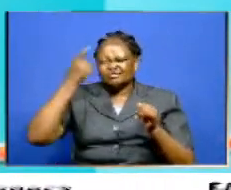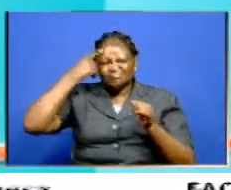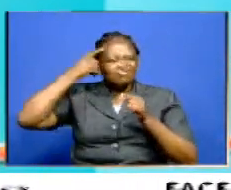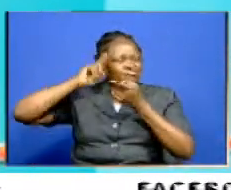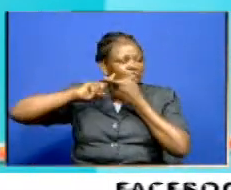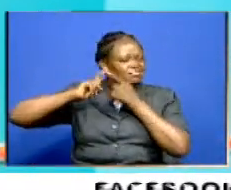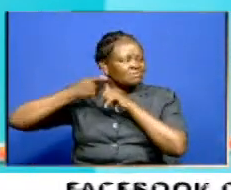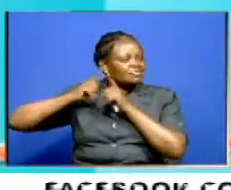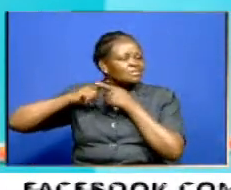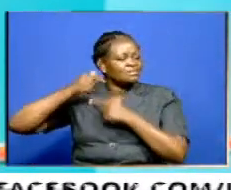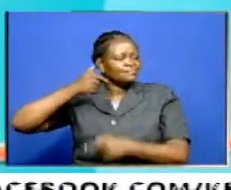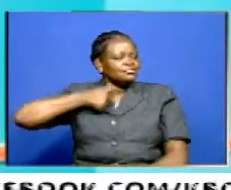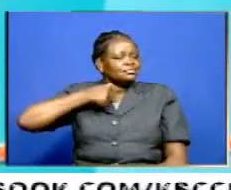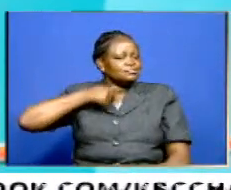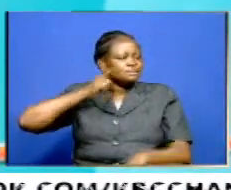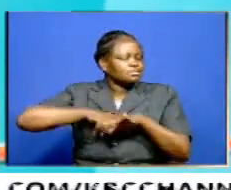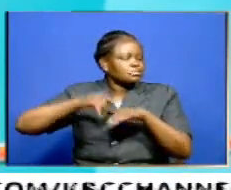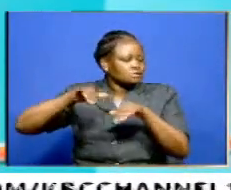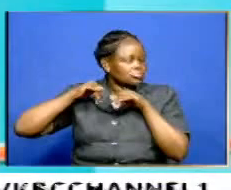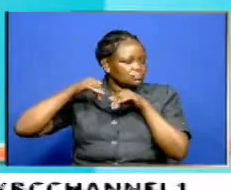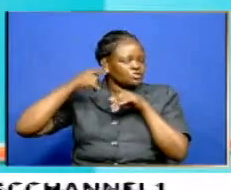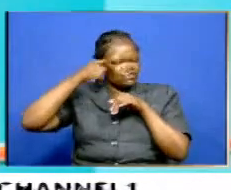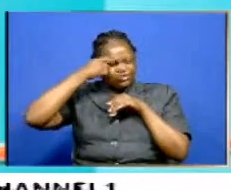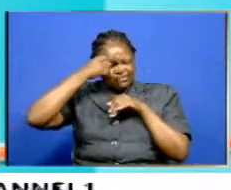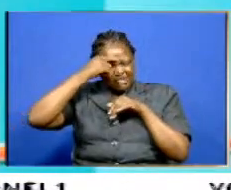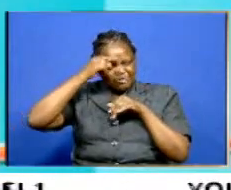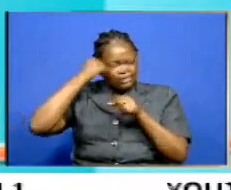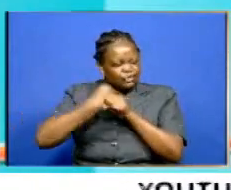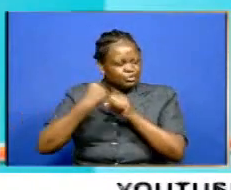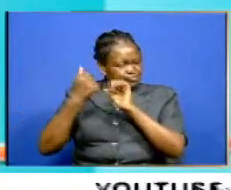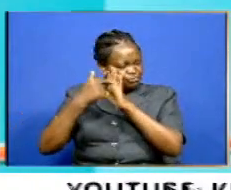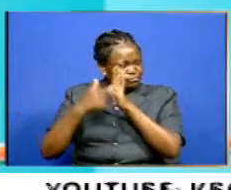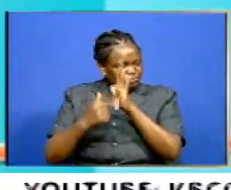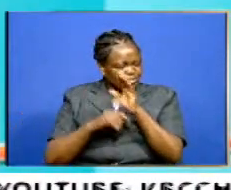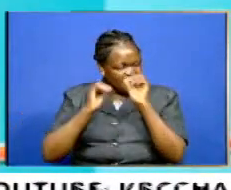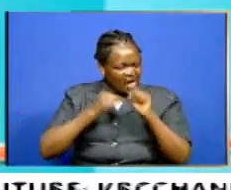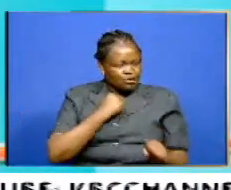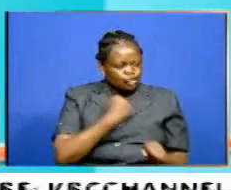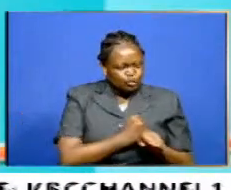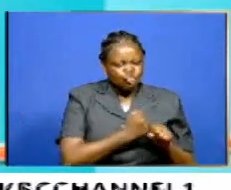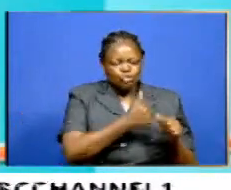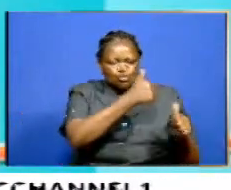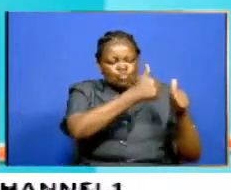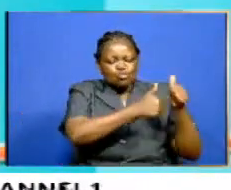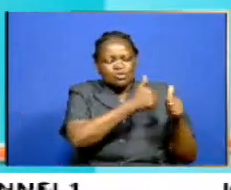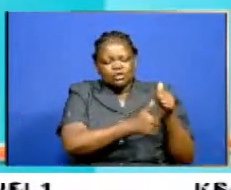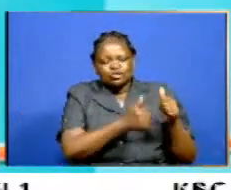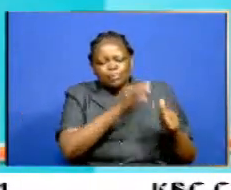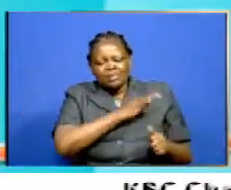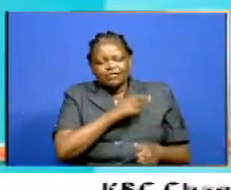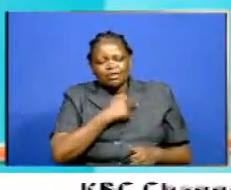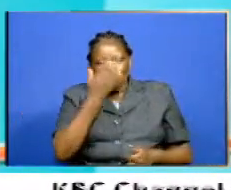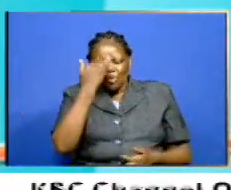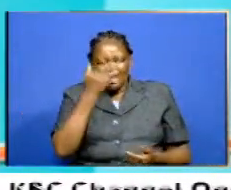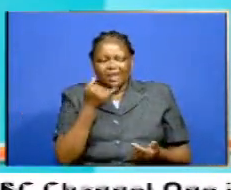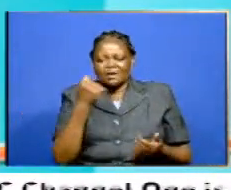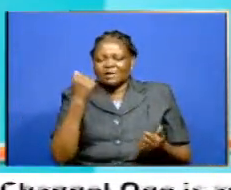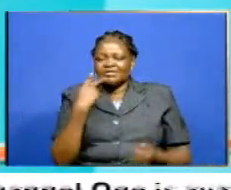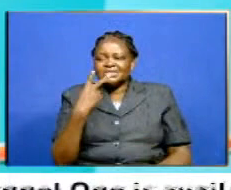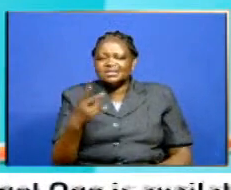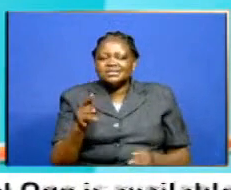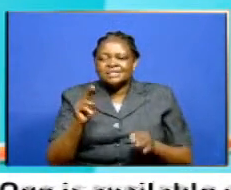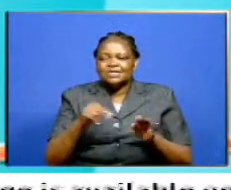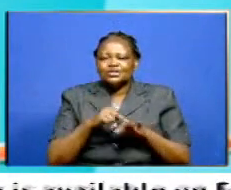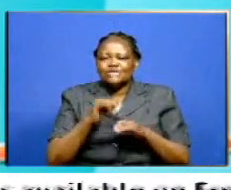Mimi wakati ninangojea serikali ifanye ABCD, ninaweza kufanya nini ili kujinufaisha? Kwa sababu sijawahi ona taifa